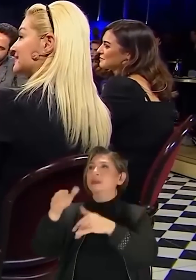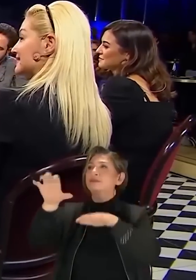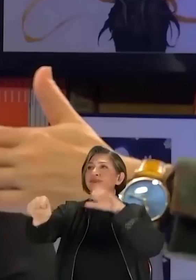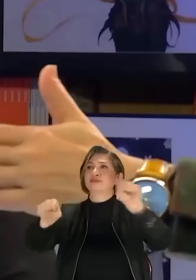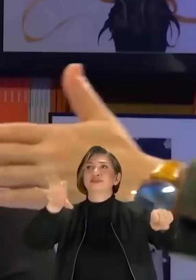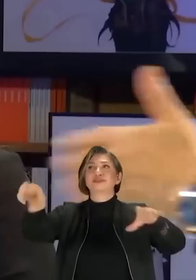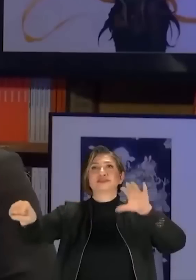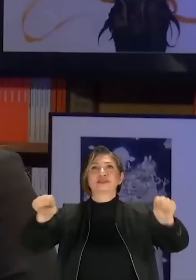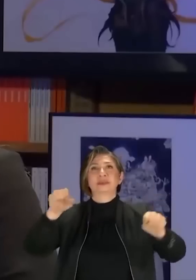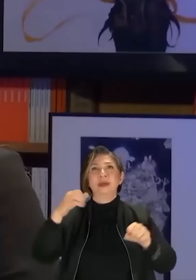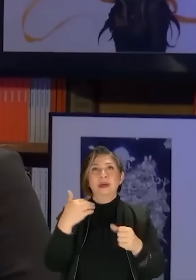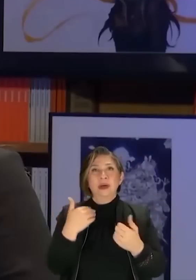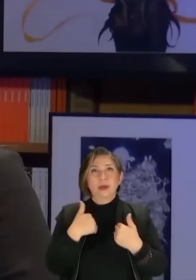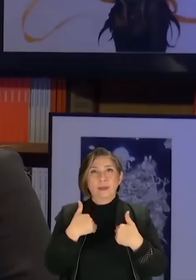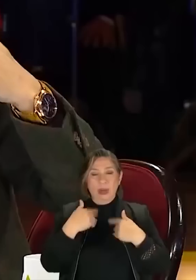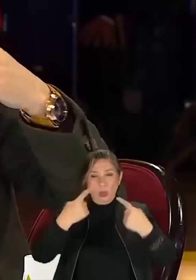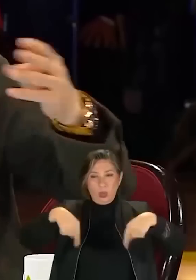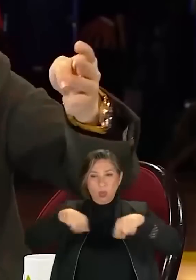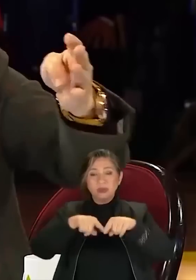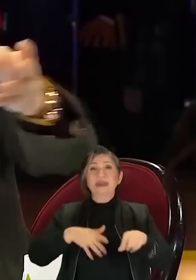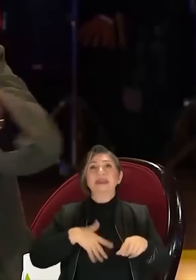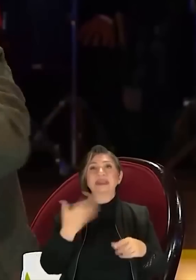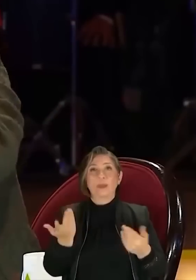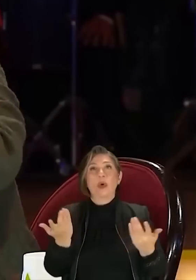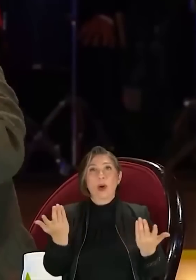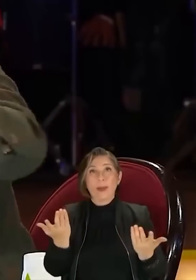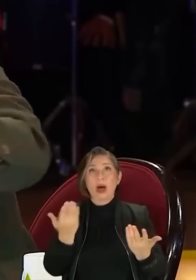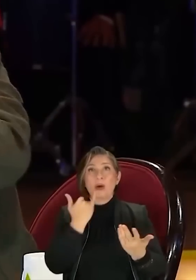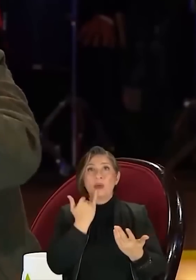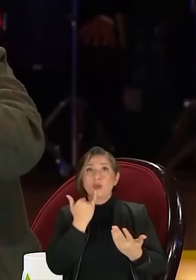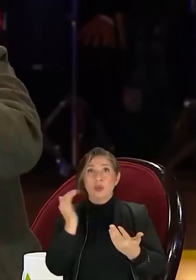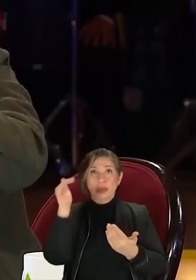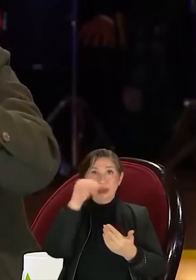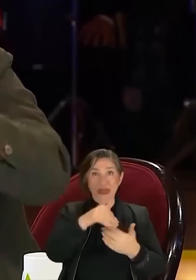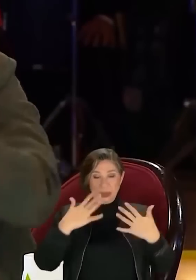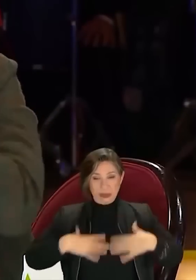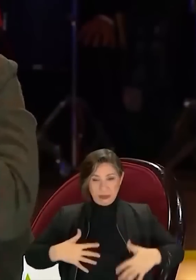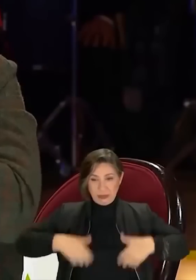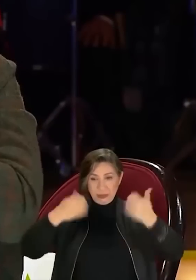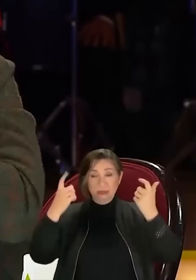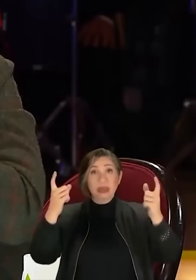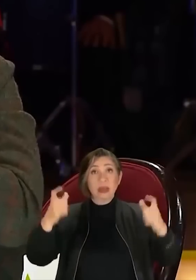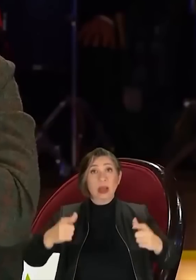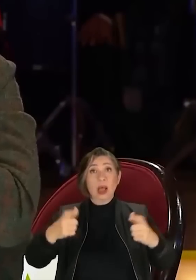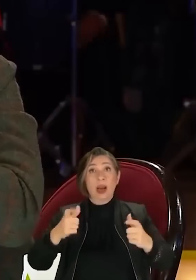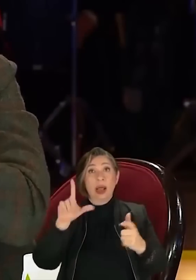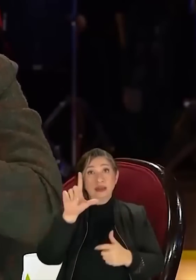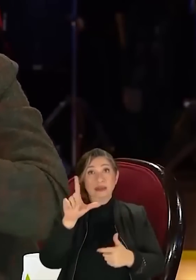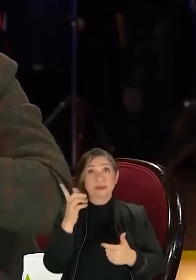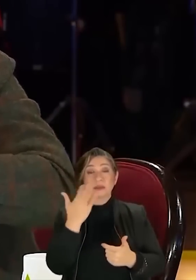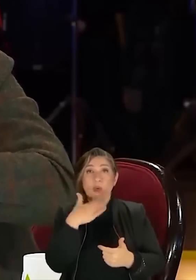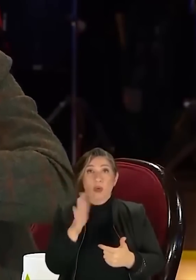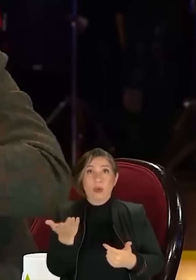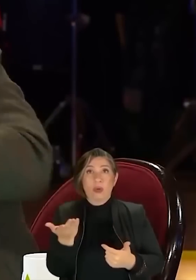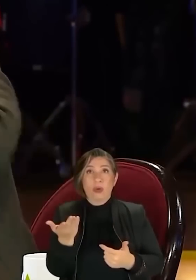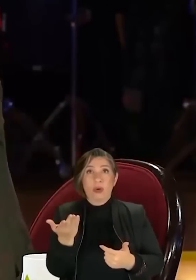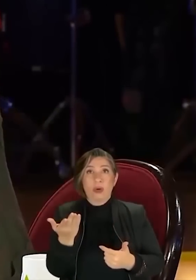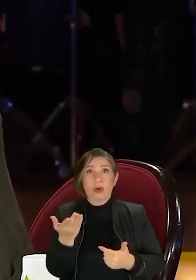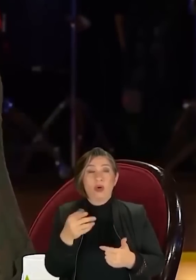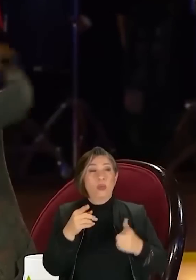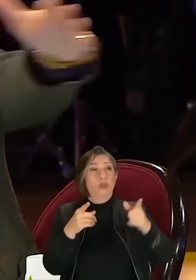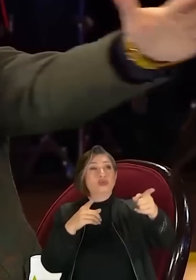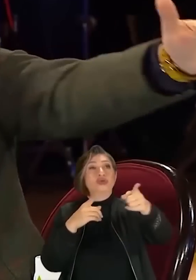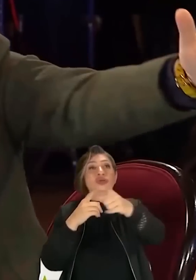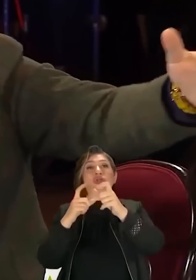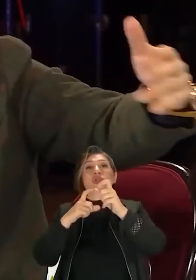almış. Şimdi ben kulis de istemiyorum. Fakat konukların giyinip soyunacakları, oturacakları yer yok.